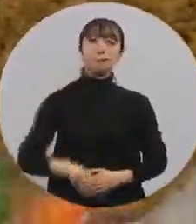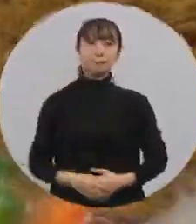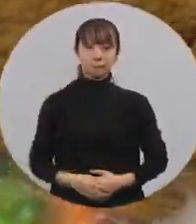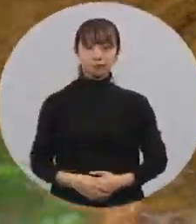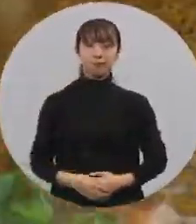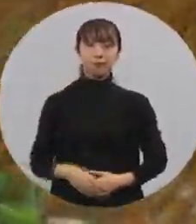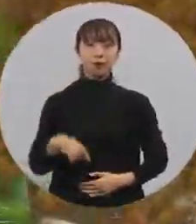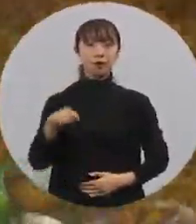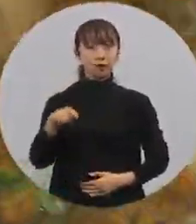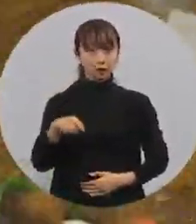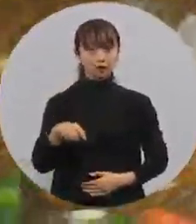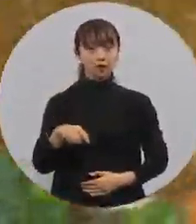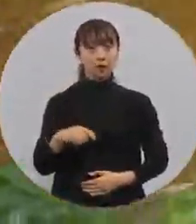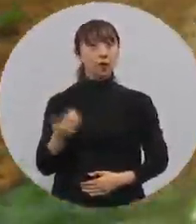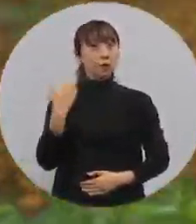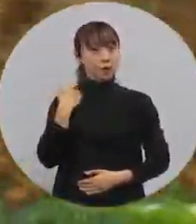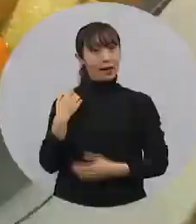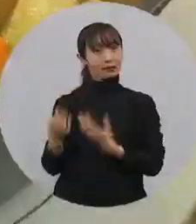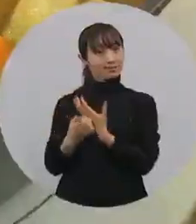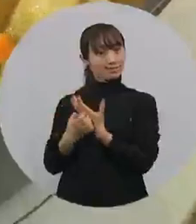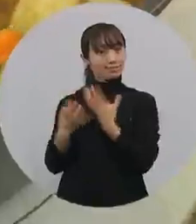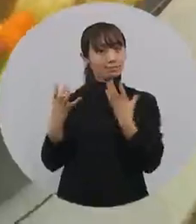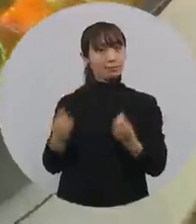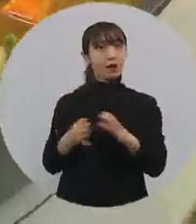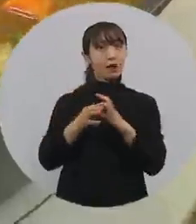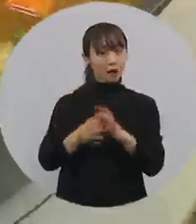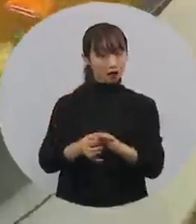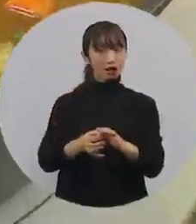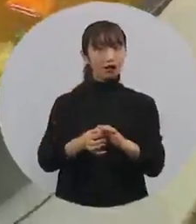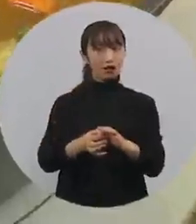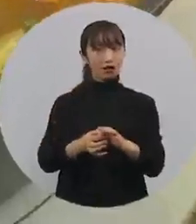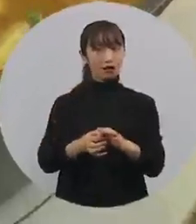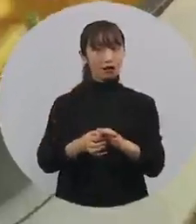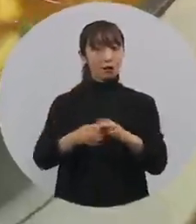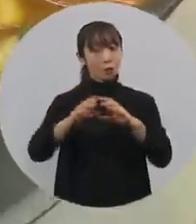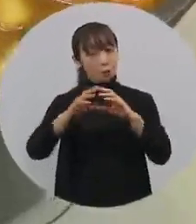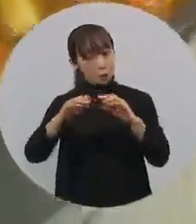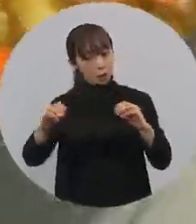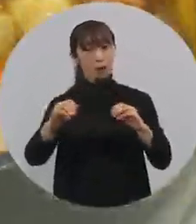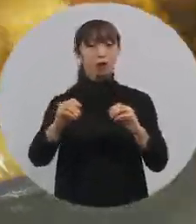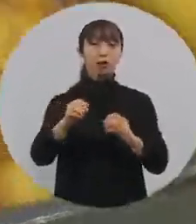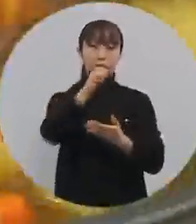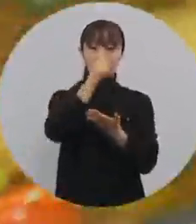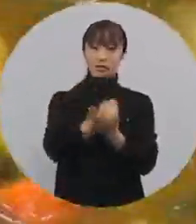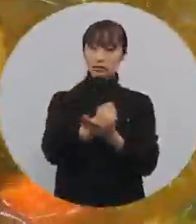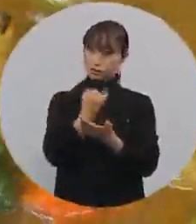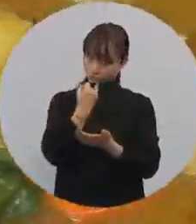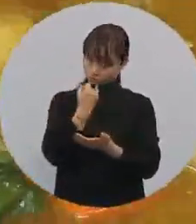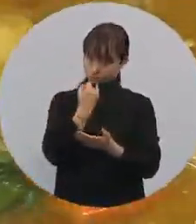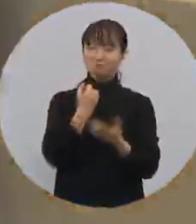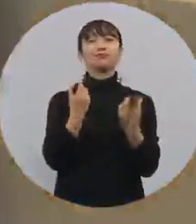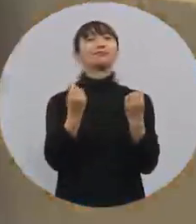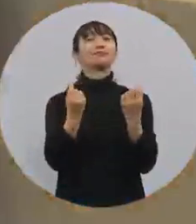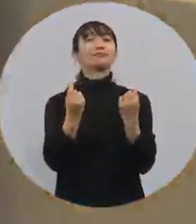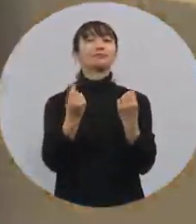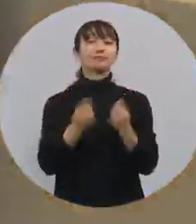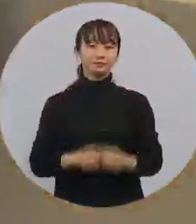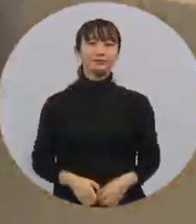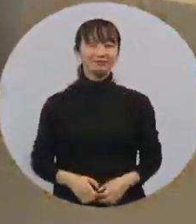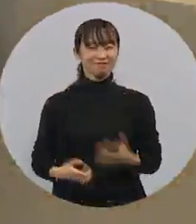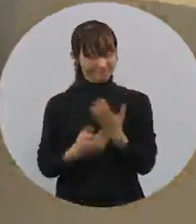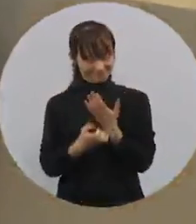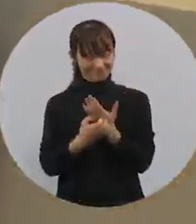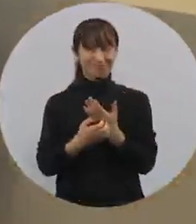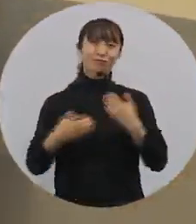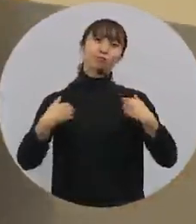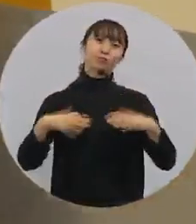これも具材は全部よく煮込まれているので、 はい、 溶けたら完成ですか。 そうですね、そこまで煮込む必要は